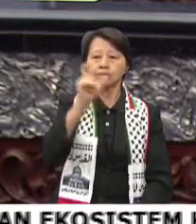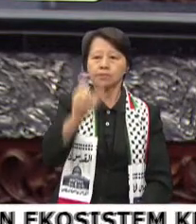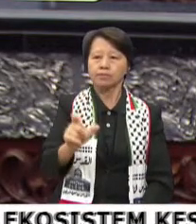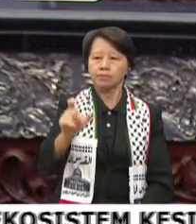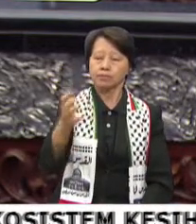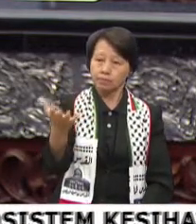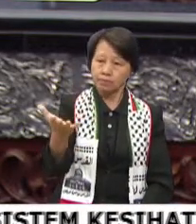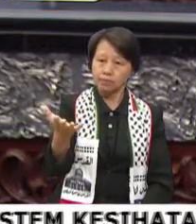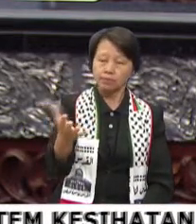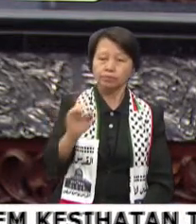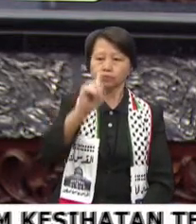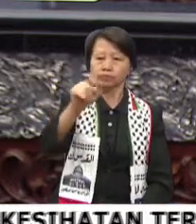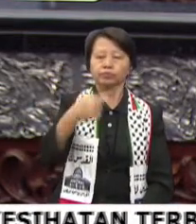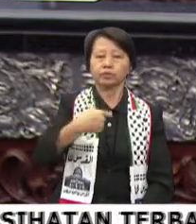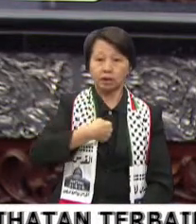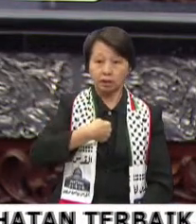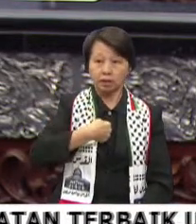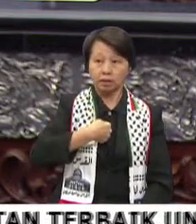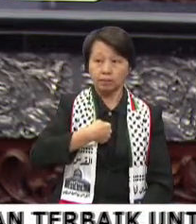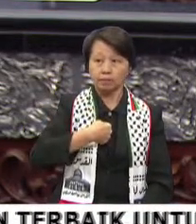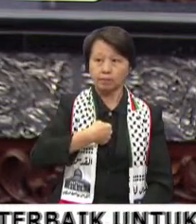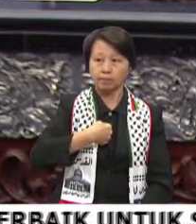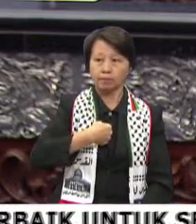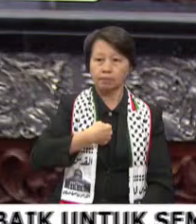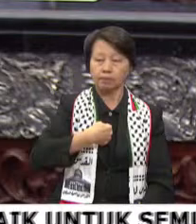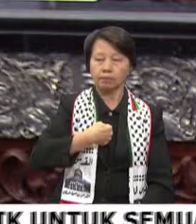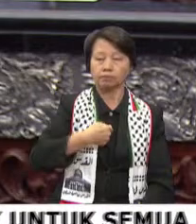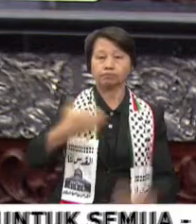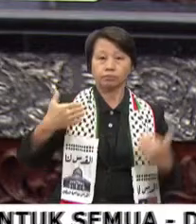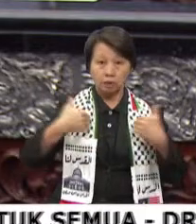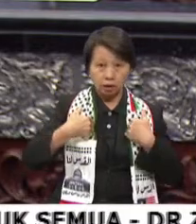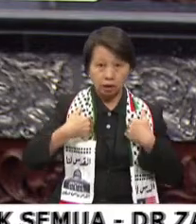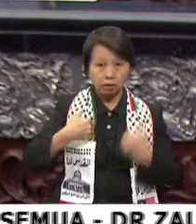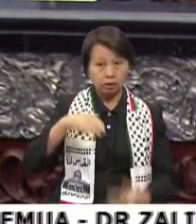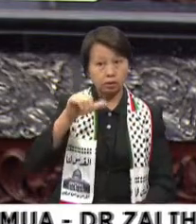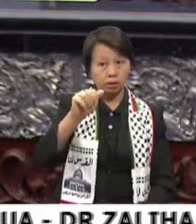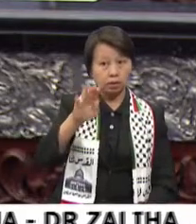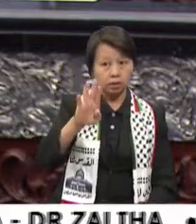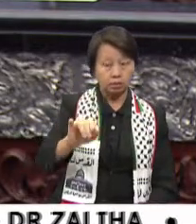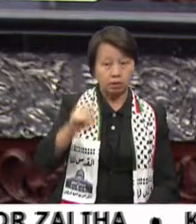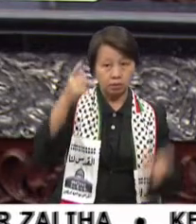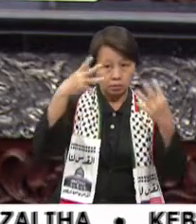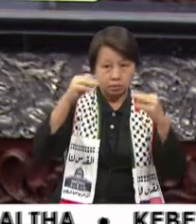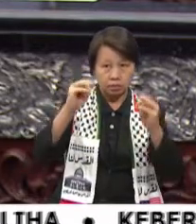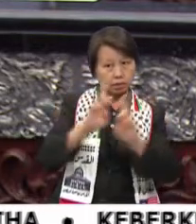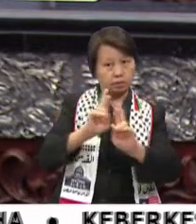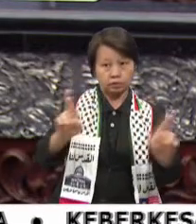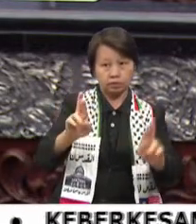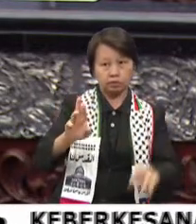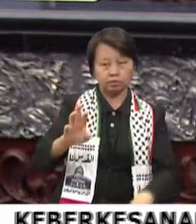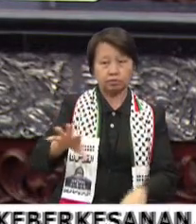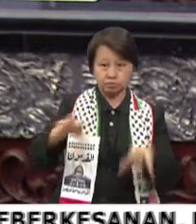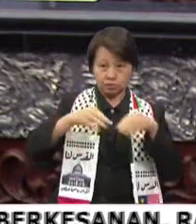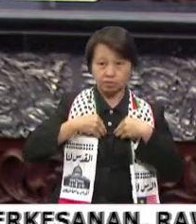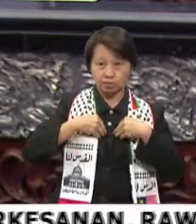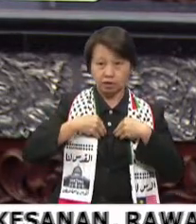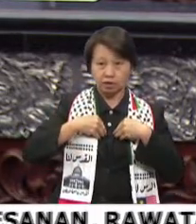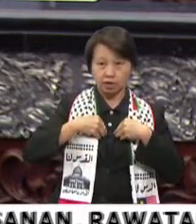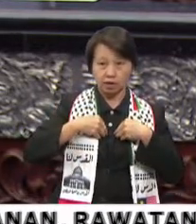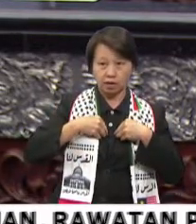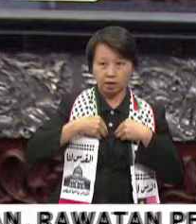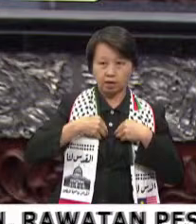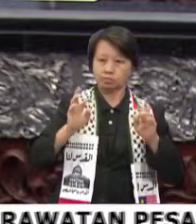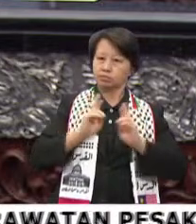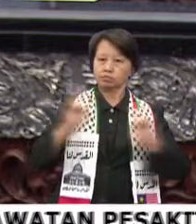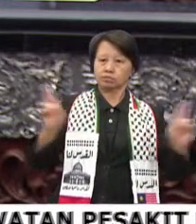speaker soalan saya adakah yang amat berhormat pmx bersedia untuk menyambut